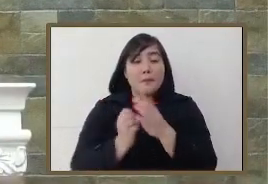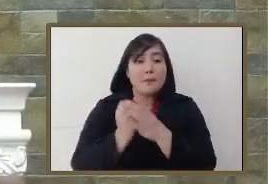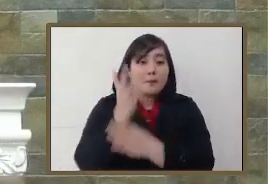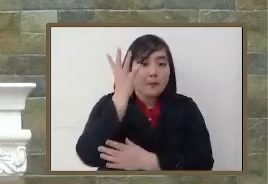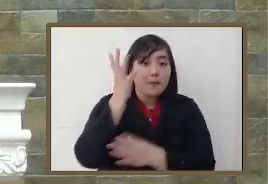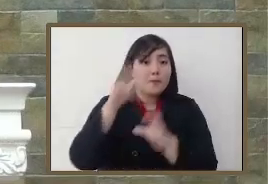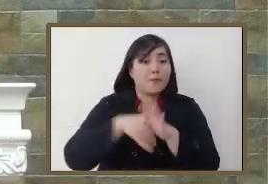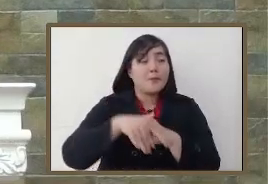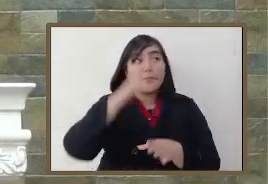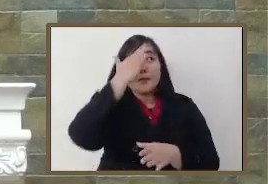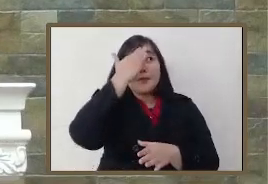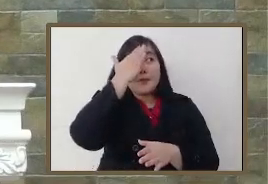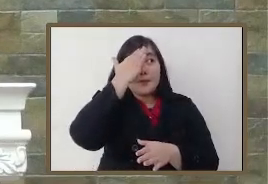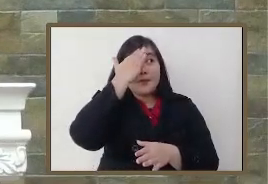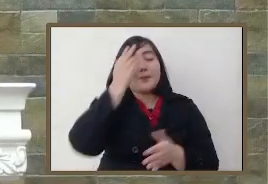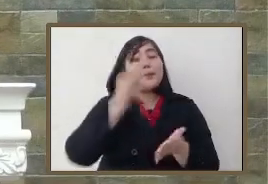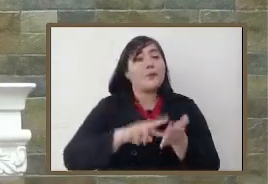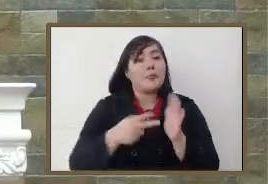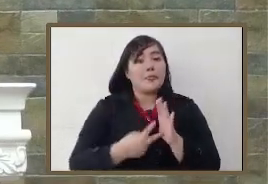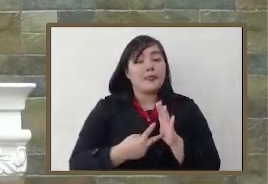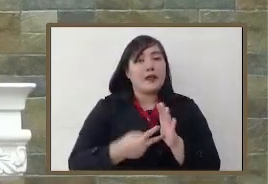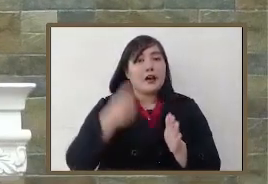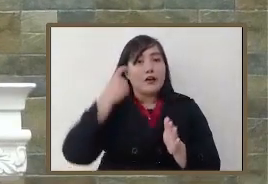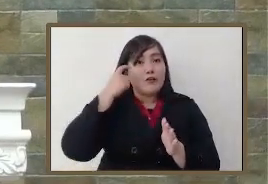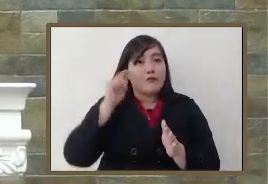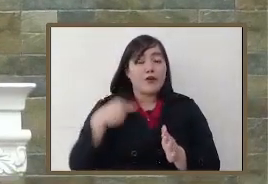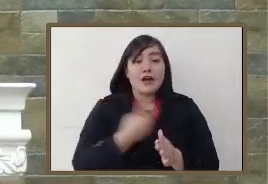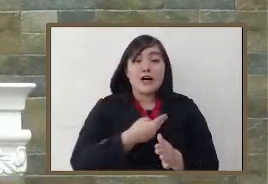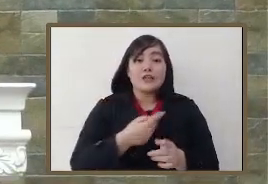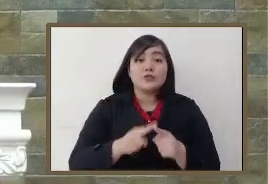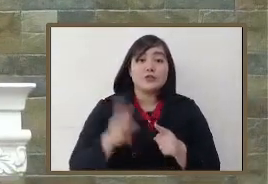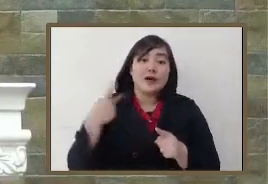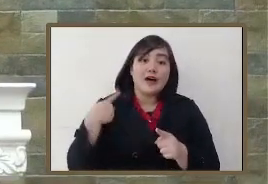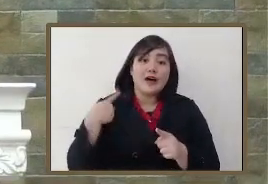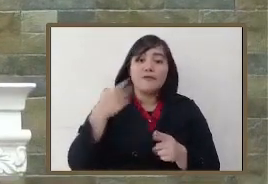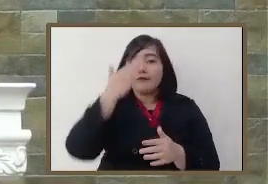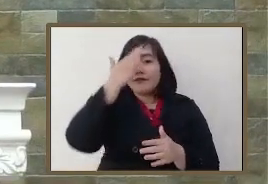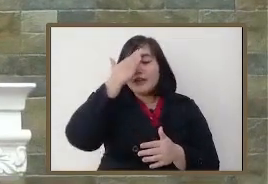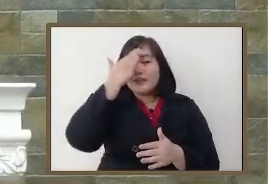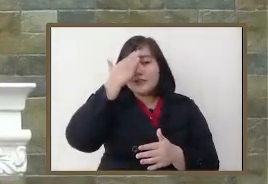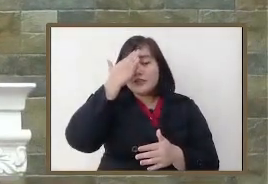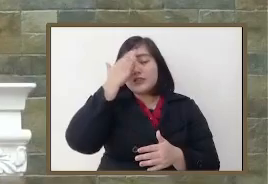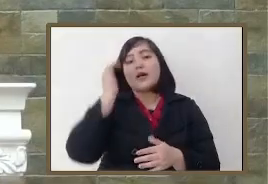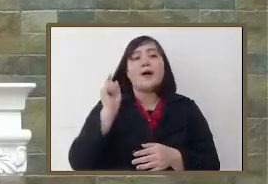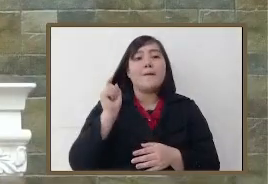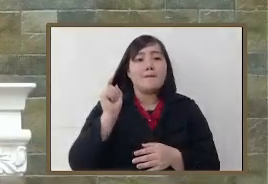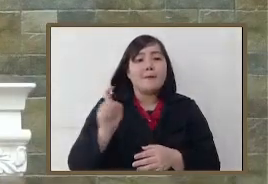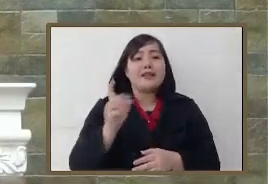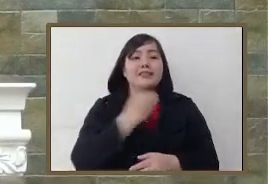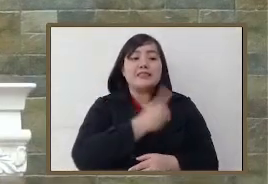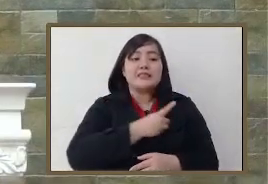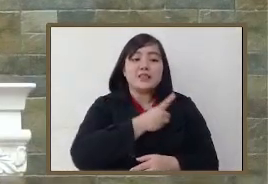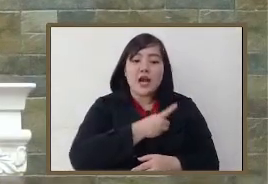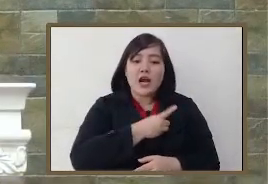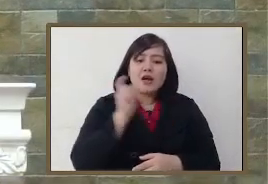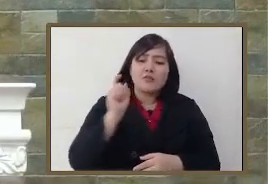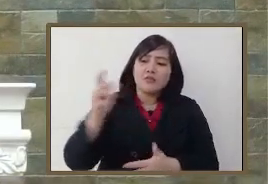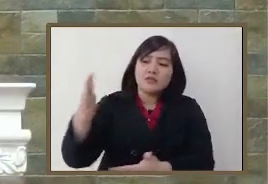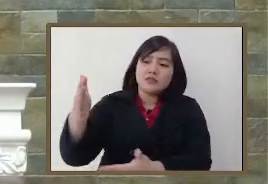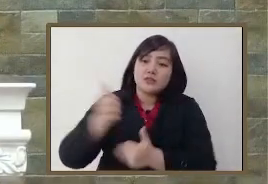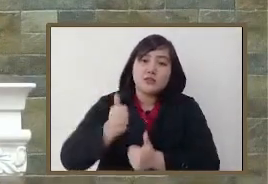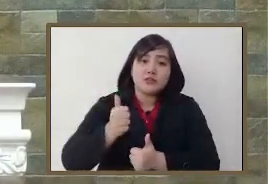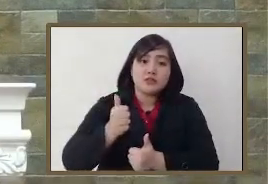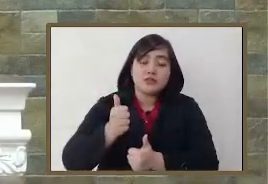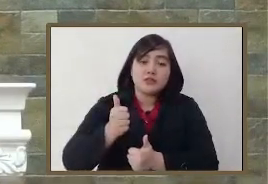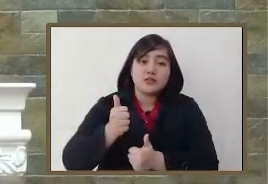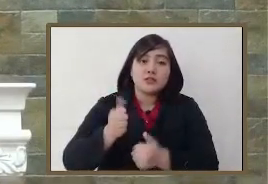in other words, para magkaroon ka ng knowledge, you have to acquire, you have to desire, you have to get knowledge. It